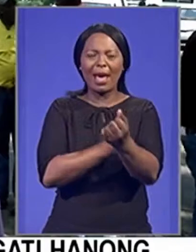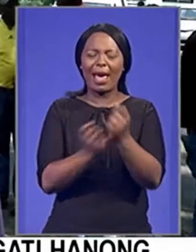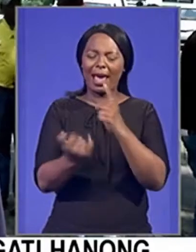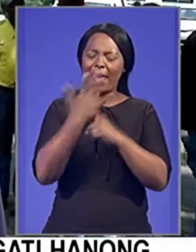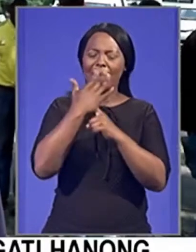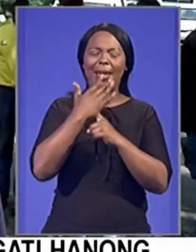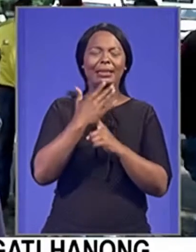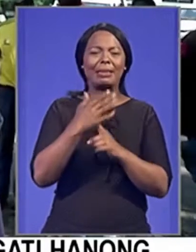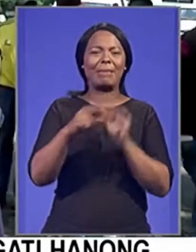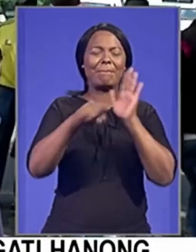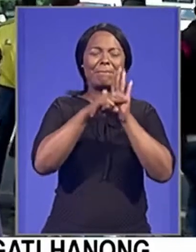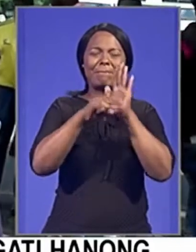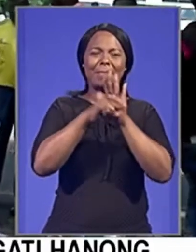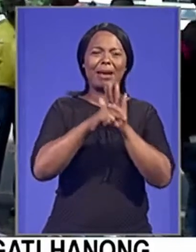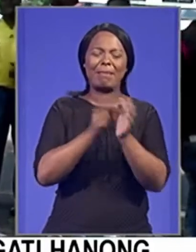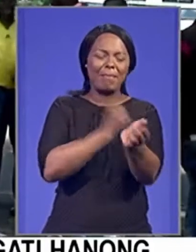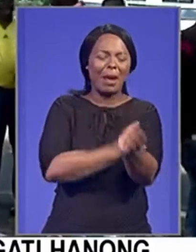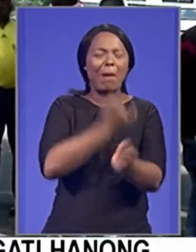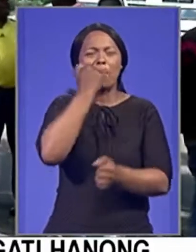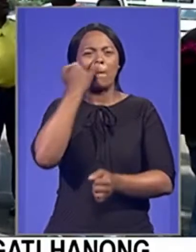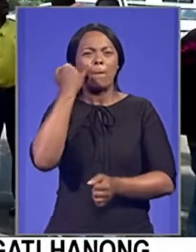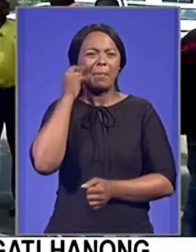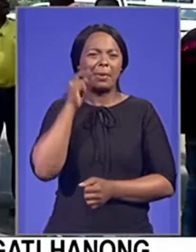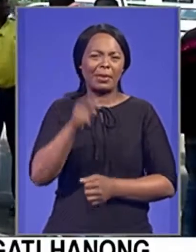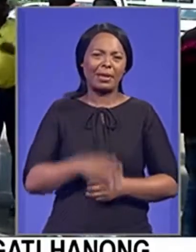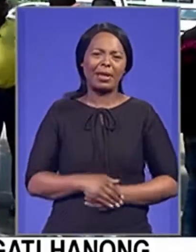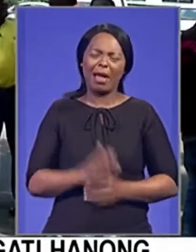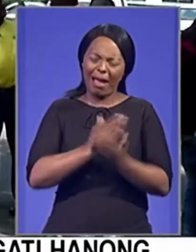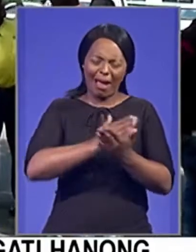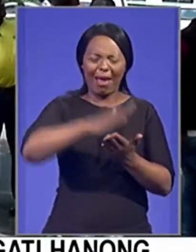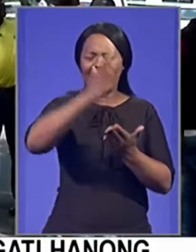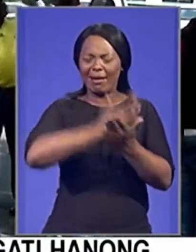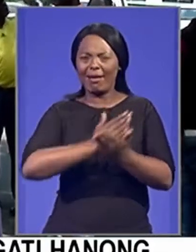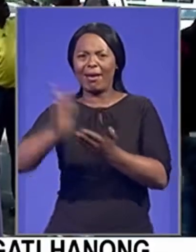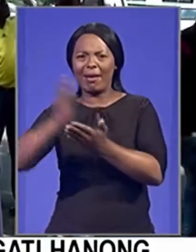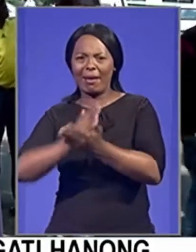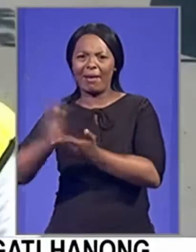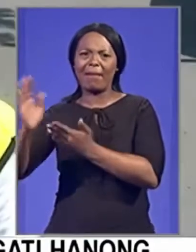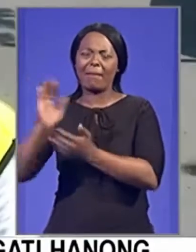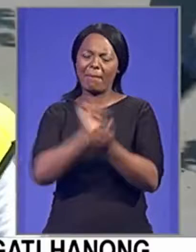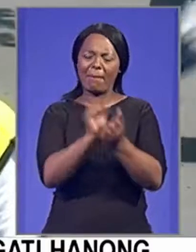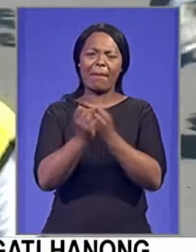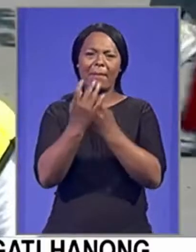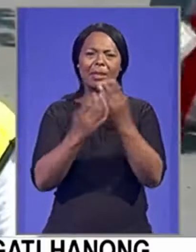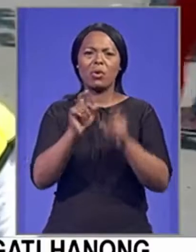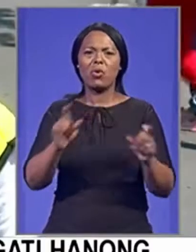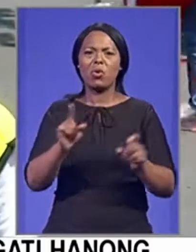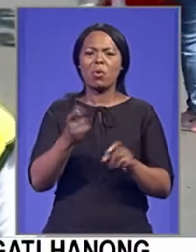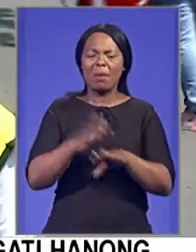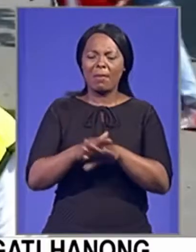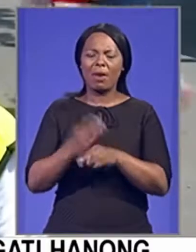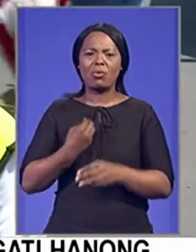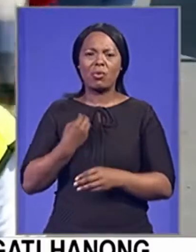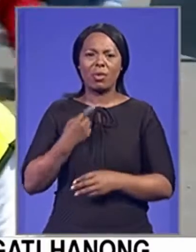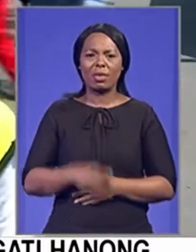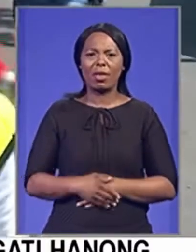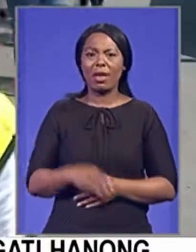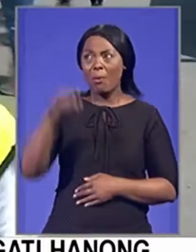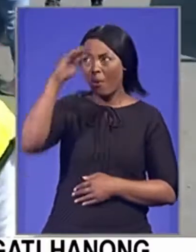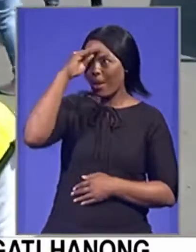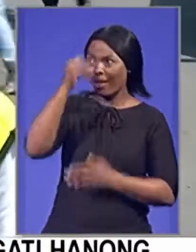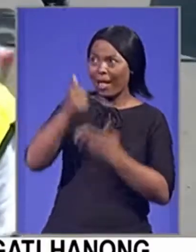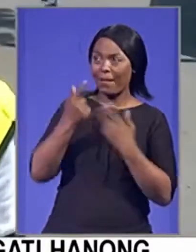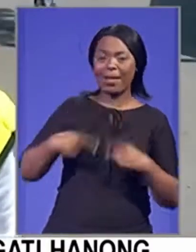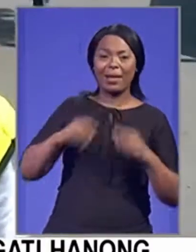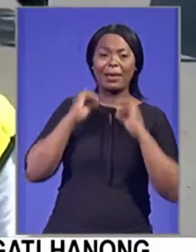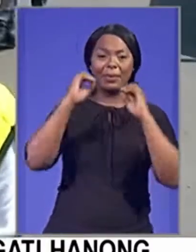o nke o tloleltso la ona ho go tlose batho bana be loreng ba bolaya batjha ba rona ha ona ntho e tsweng ke sepolesa sa rona sa hae